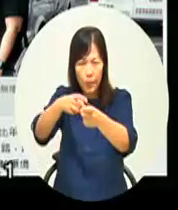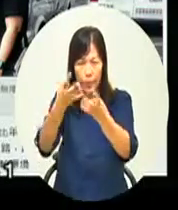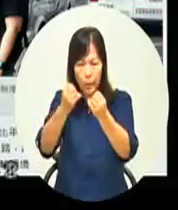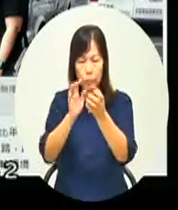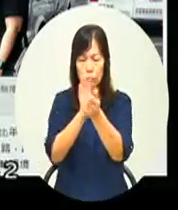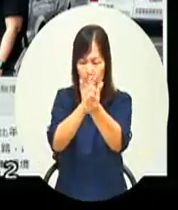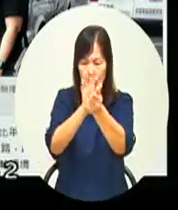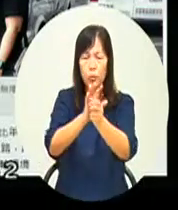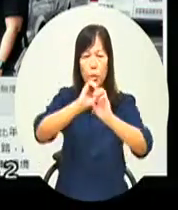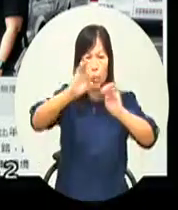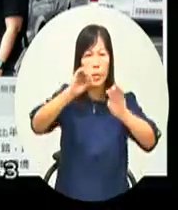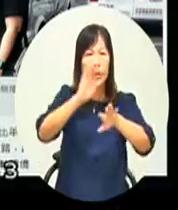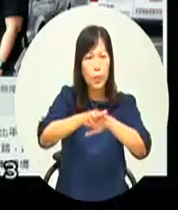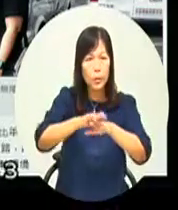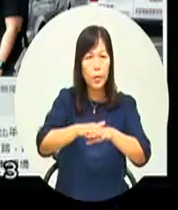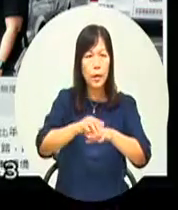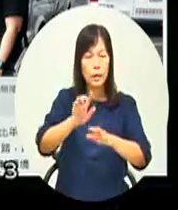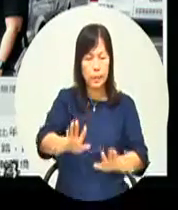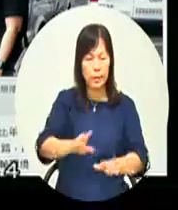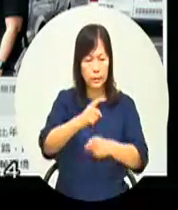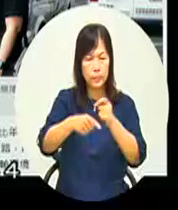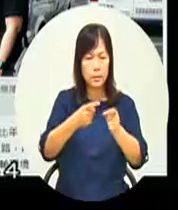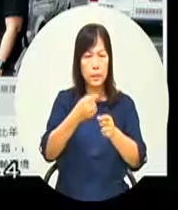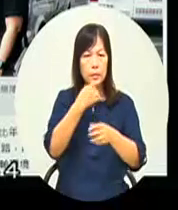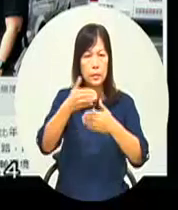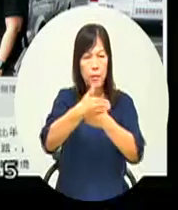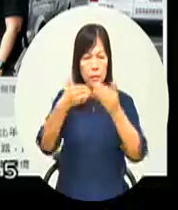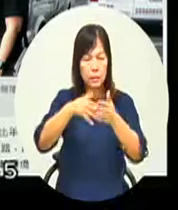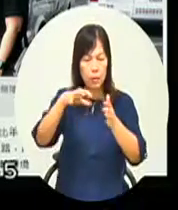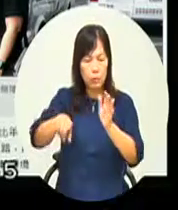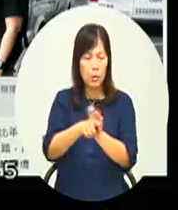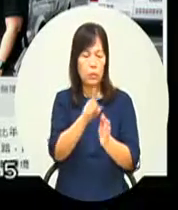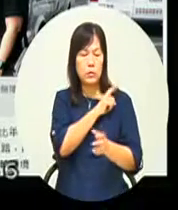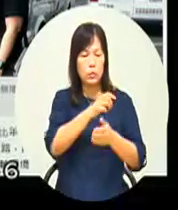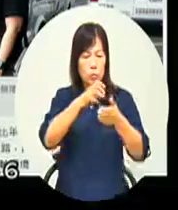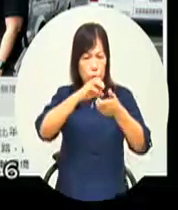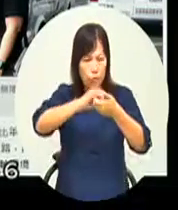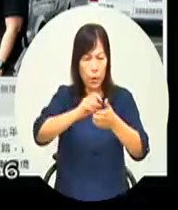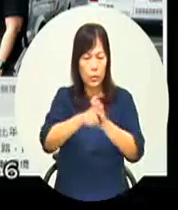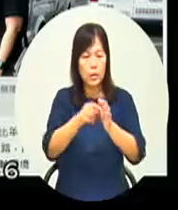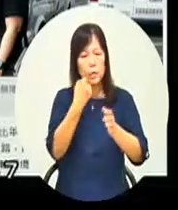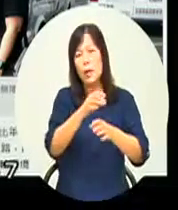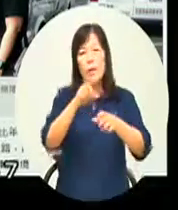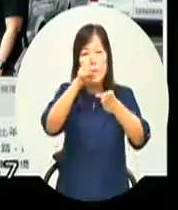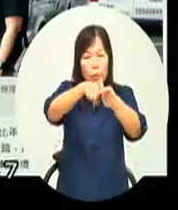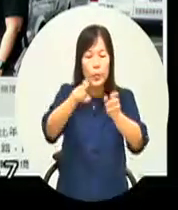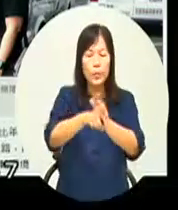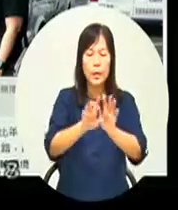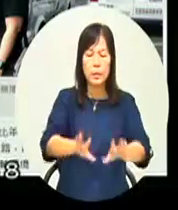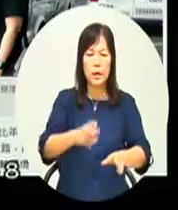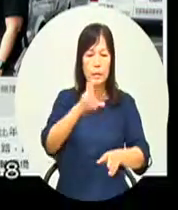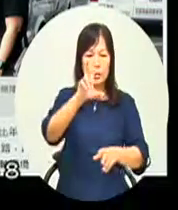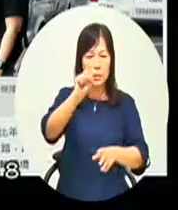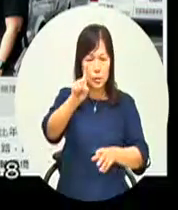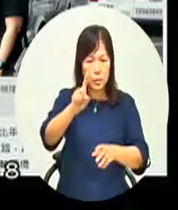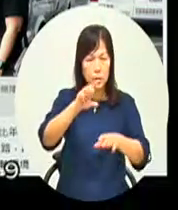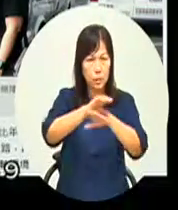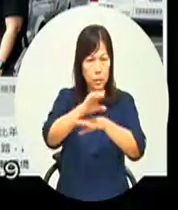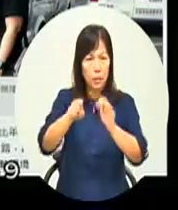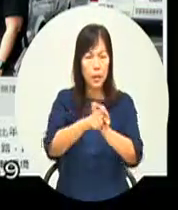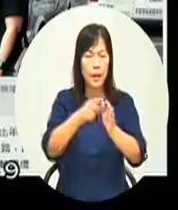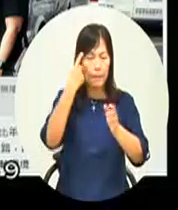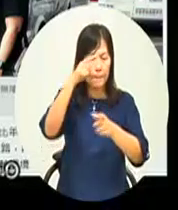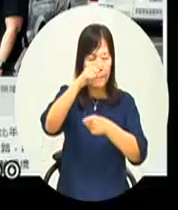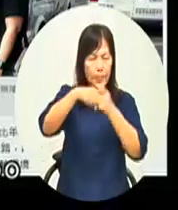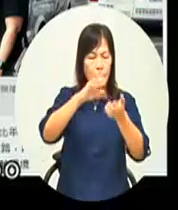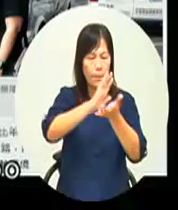啊、像这个是今年我们交通局自己列的目标，说、欸、我们现在71辆，然后明年要超180辆。那其